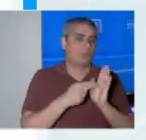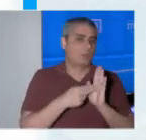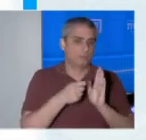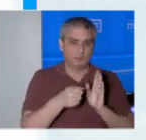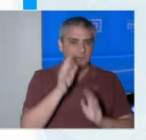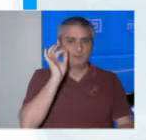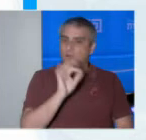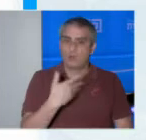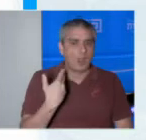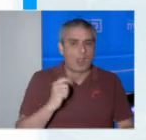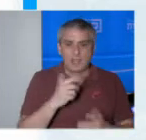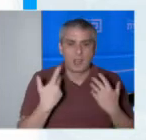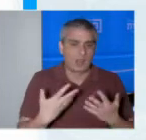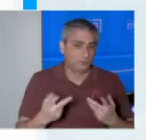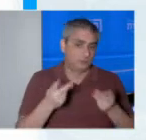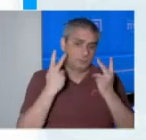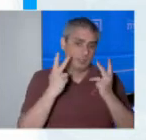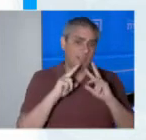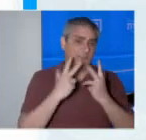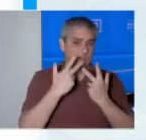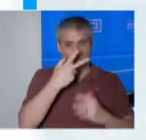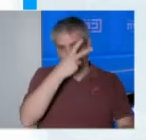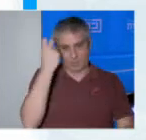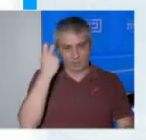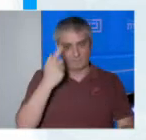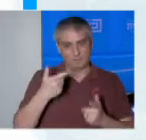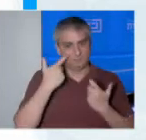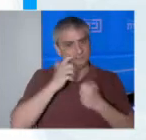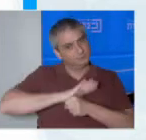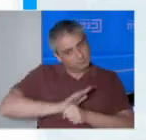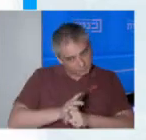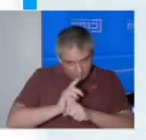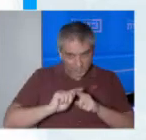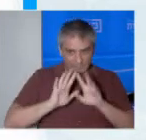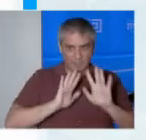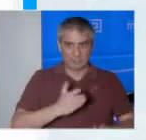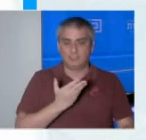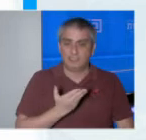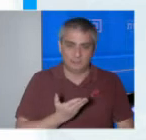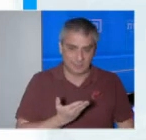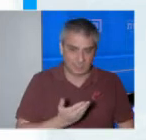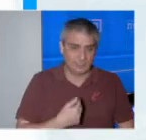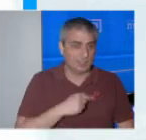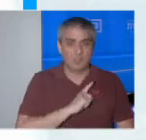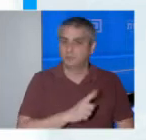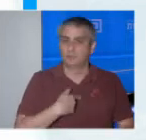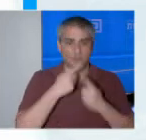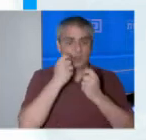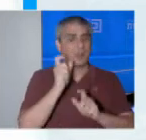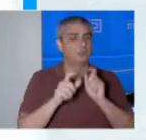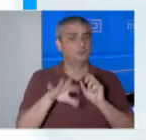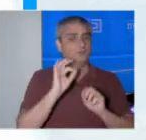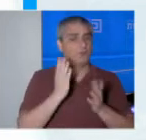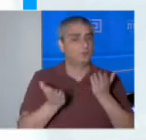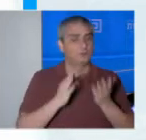פוליטי ממנו ייפגעו המוחלשים ביותר, ובעיקר הציבור הערבי הסובל מאכיפה גזענית. אסור לנו